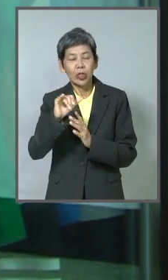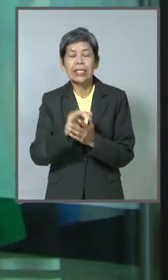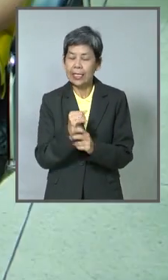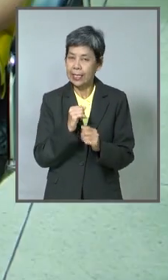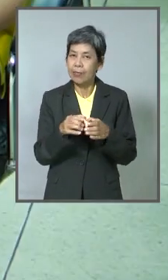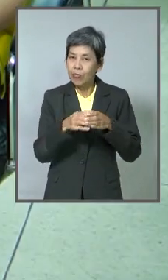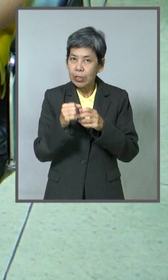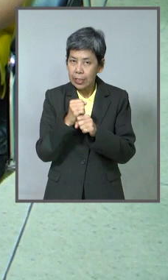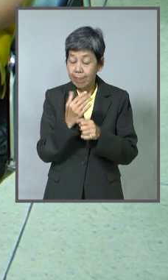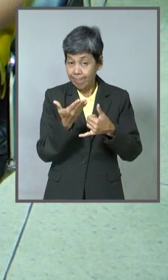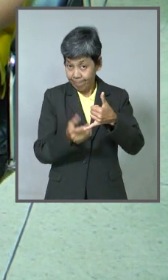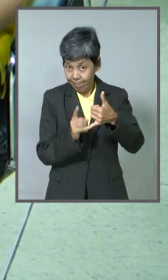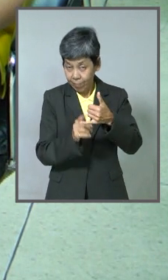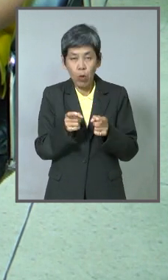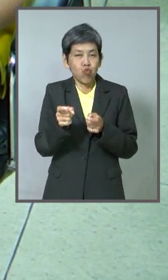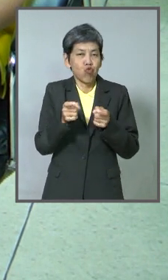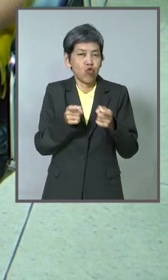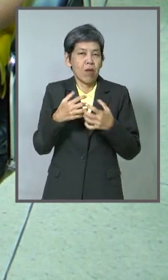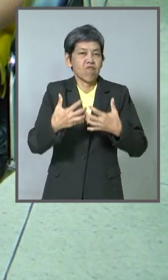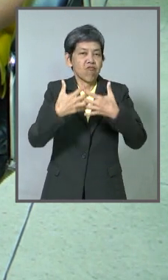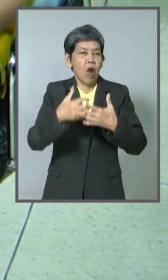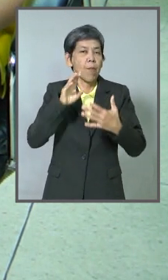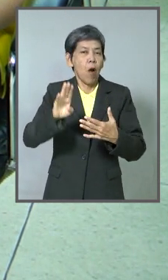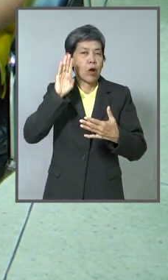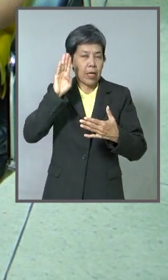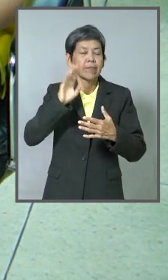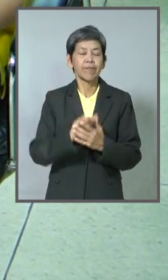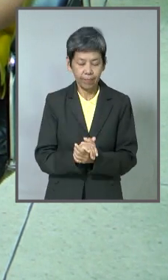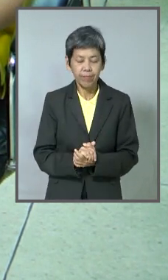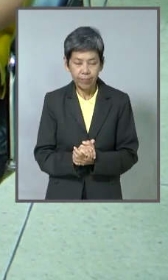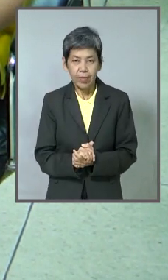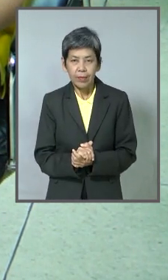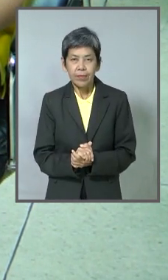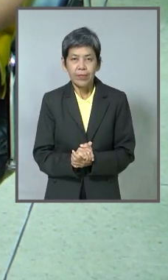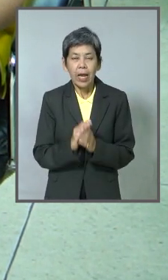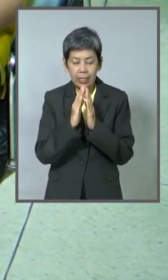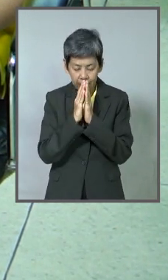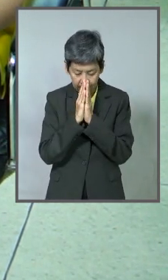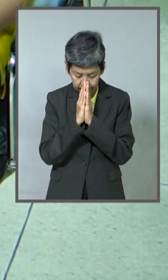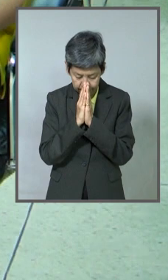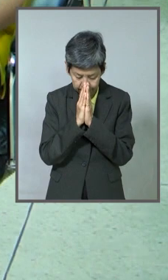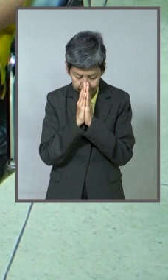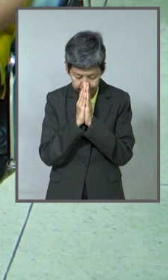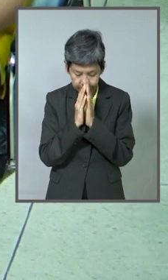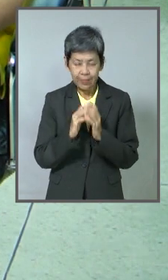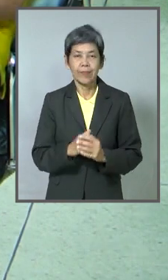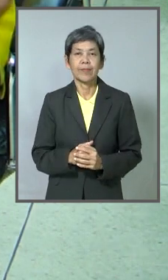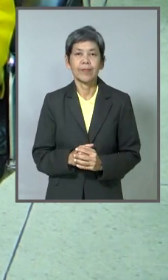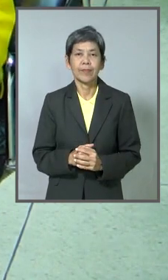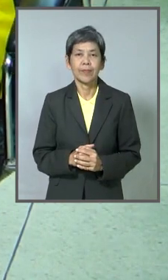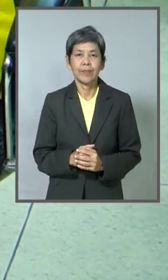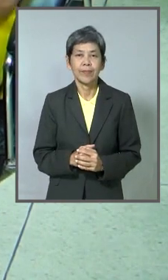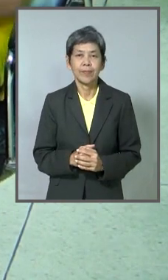คุณจุ้ยค่ะคุณรณชัยธนเวสาราชกุลค่ะผู้จัดการโรงงานบริษัทไทยสมบูรณ์การทอจำกัดค่ะสวัสดีค่ะคุณ